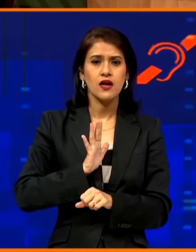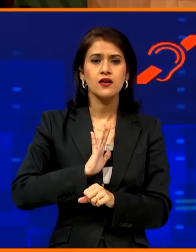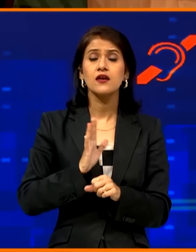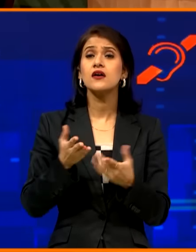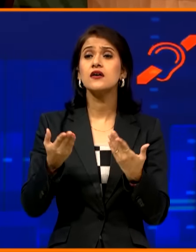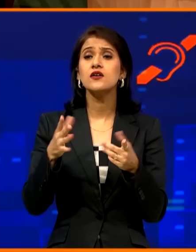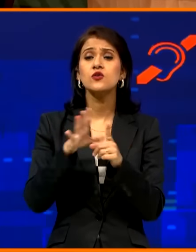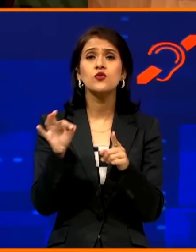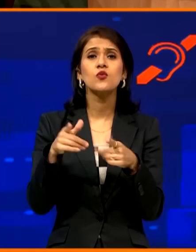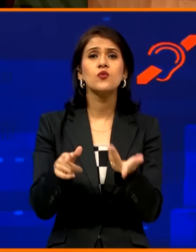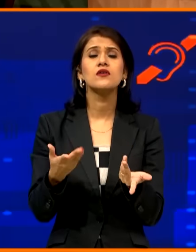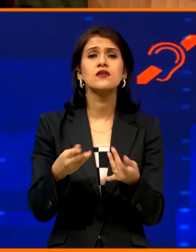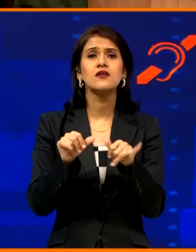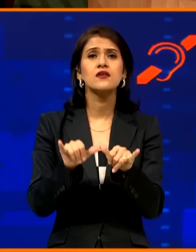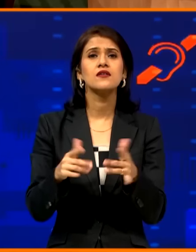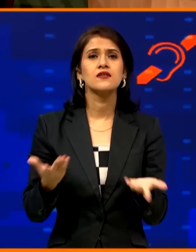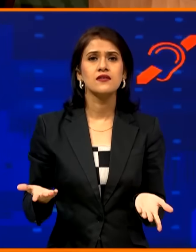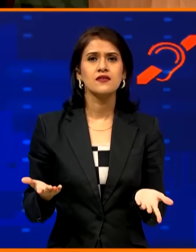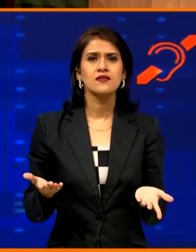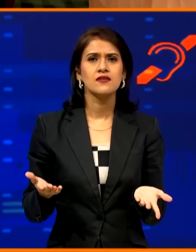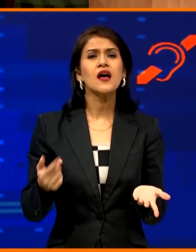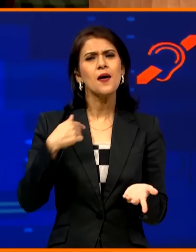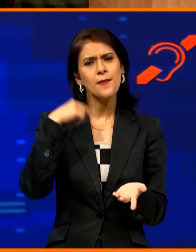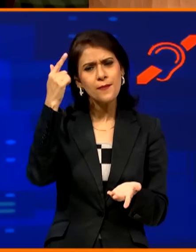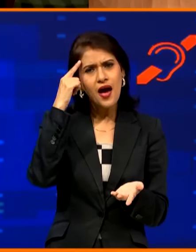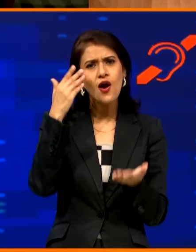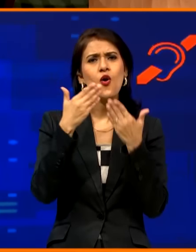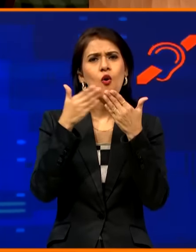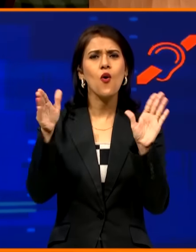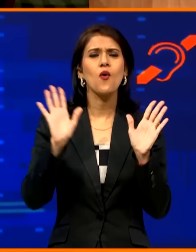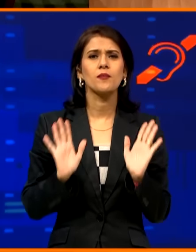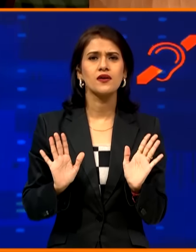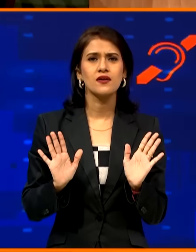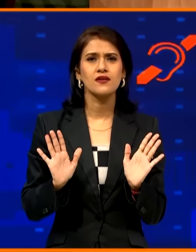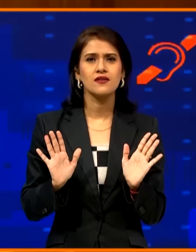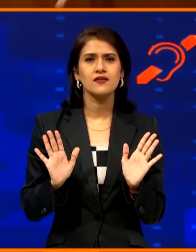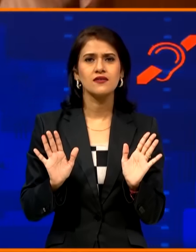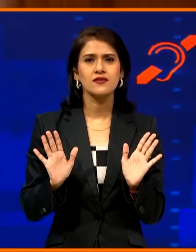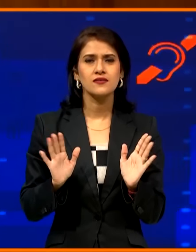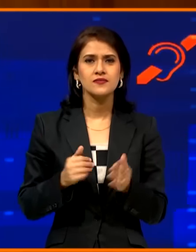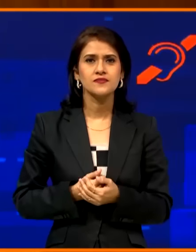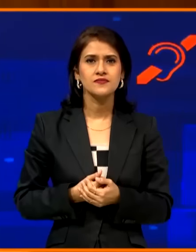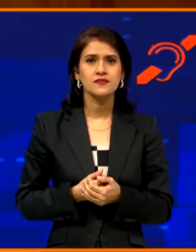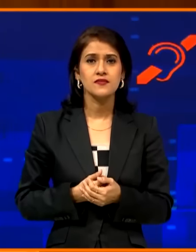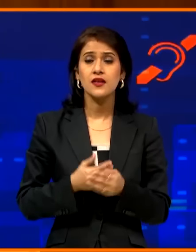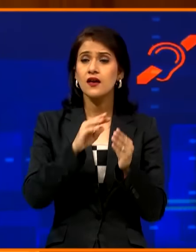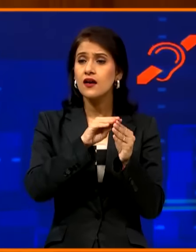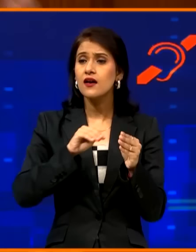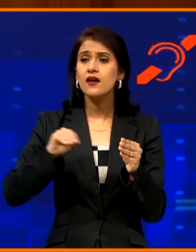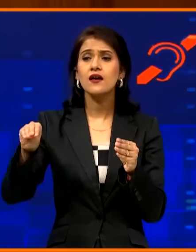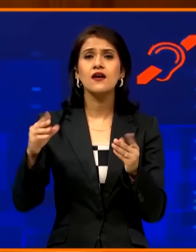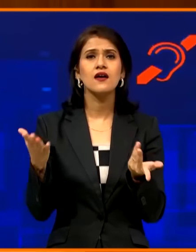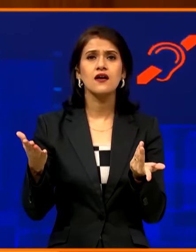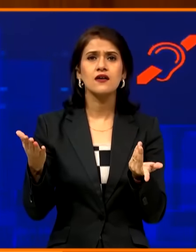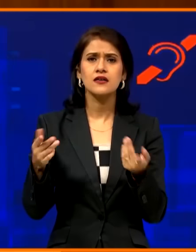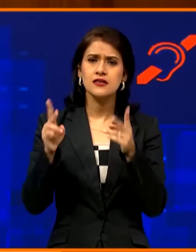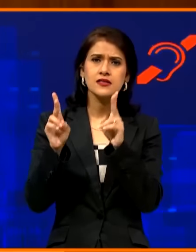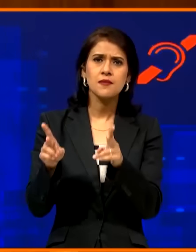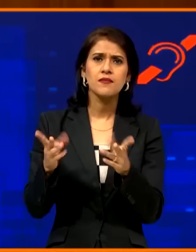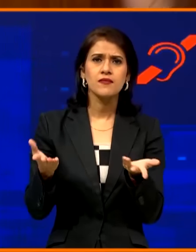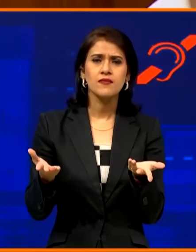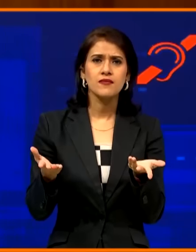वो जरा सोचने की बात है ना थोड़ा ओपन माइंड होकर के सोचे तो यह जाएगा कहां किसके पास जा रहा